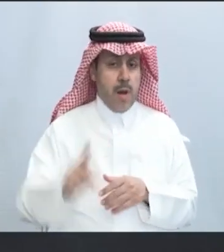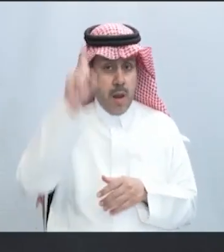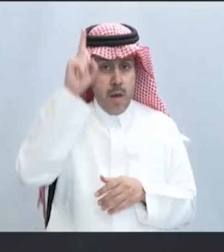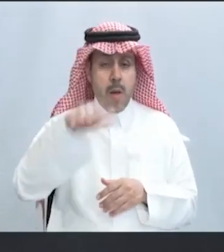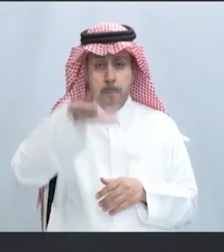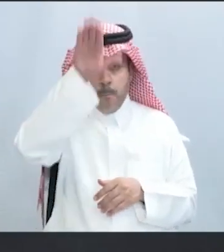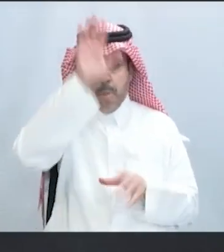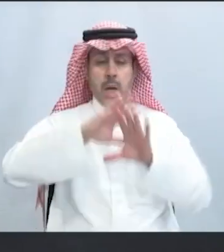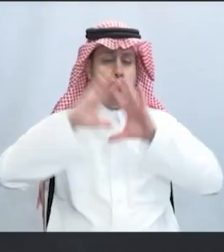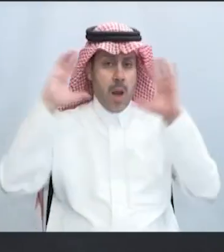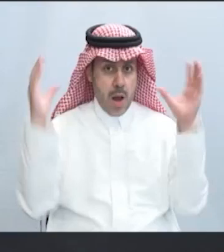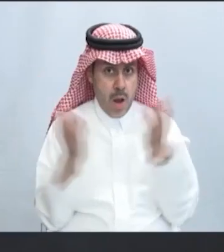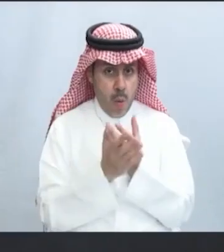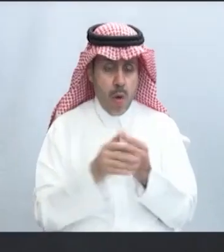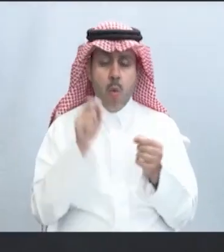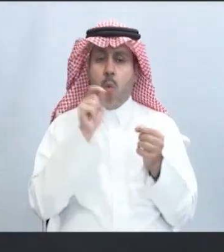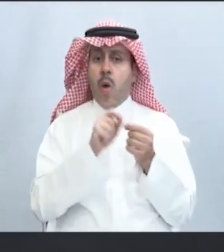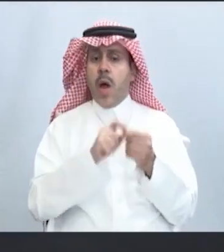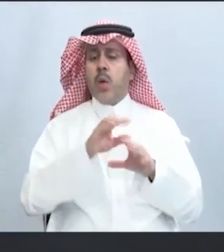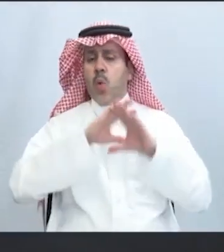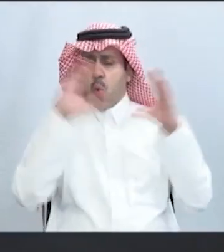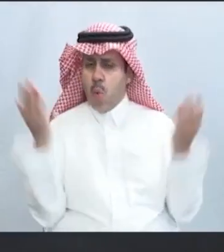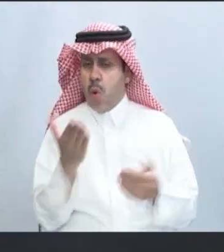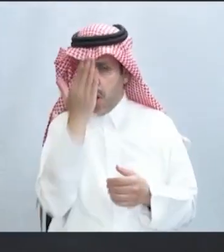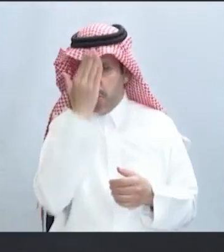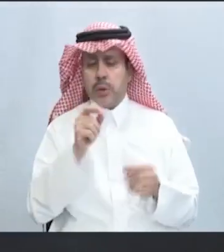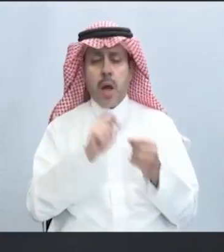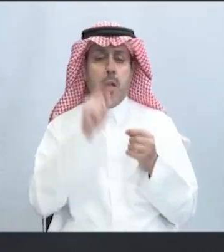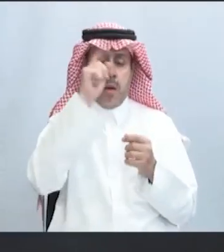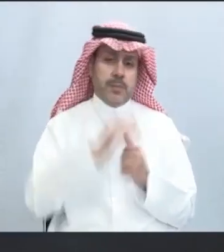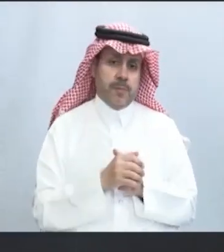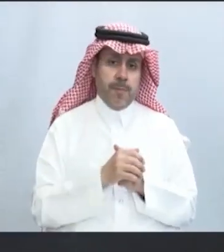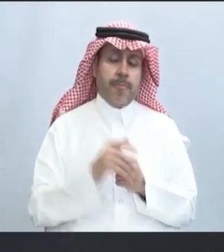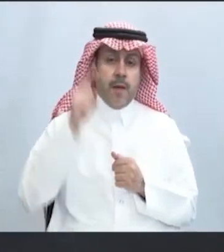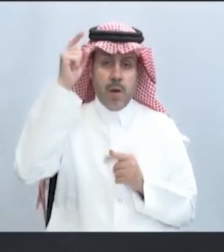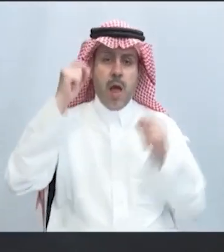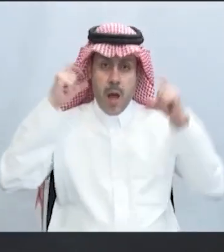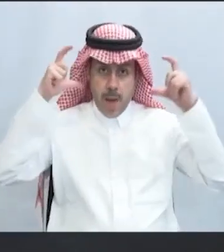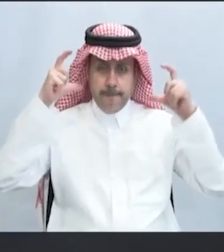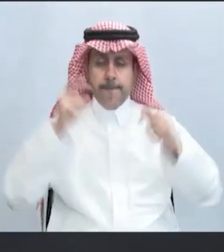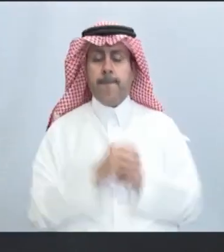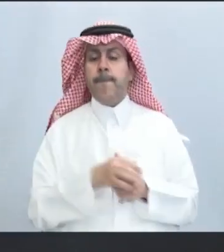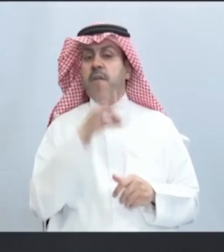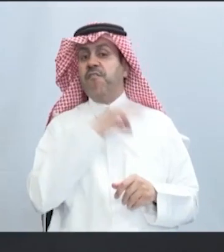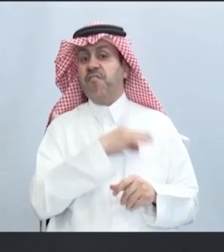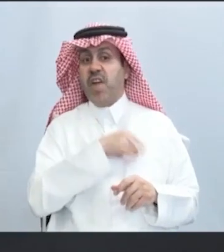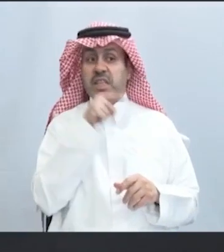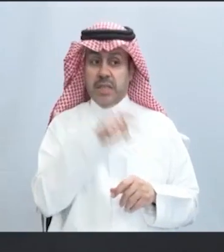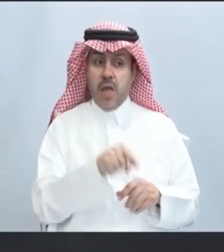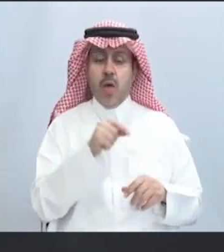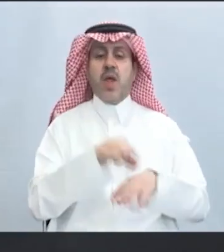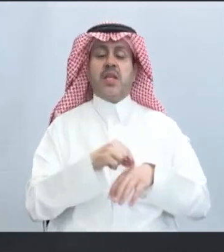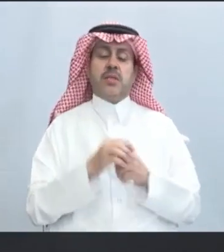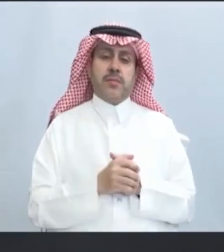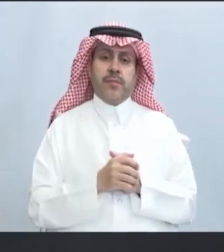هذا الكون وهو الخالق للعباد سبحانه وتعالى فهو الاعلم بمصالحهم فهذا التشريع الذي